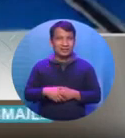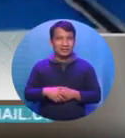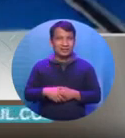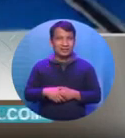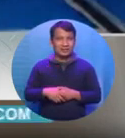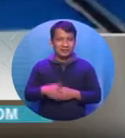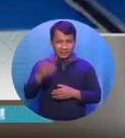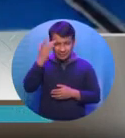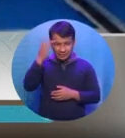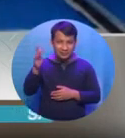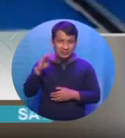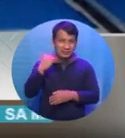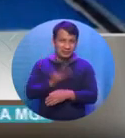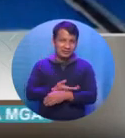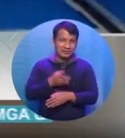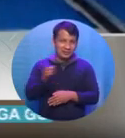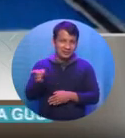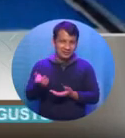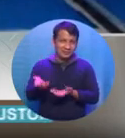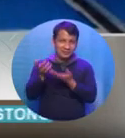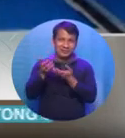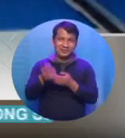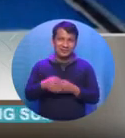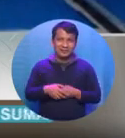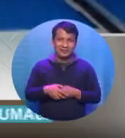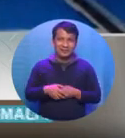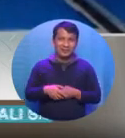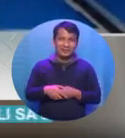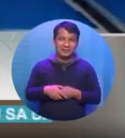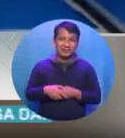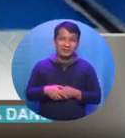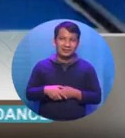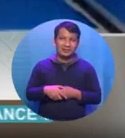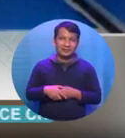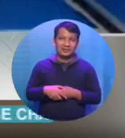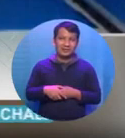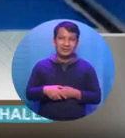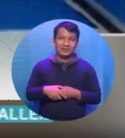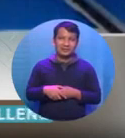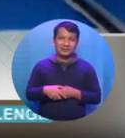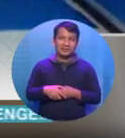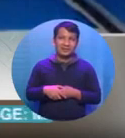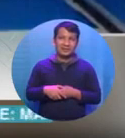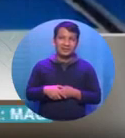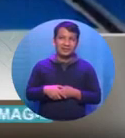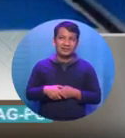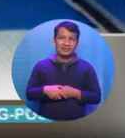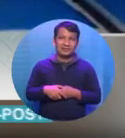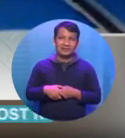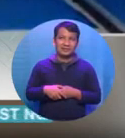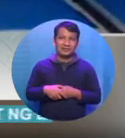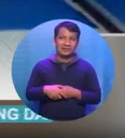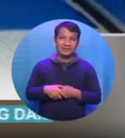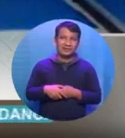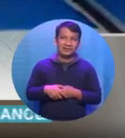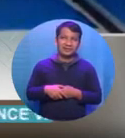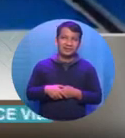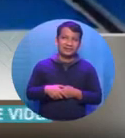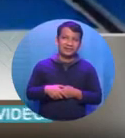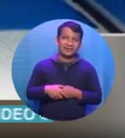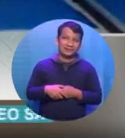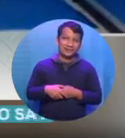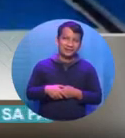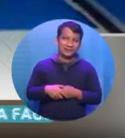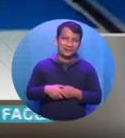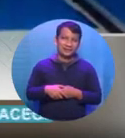Nay, ang galing po ng anak nyo. Po? Nakakabilib po yung anak nyo. Bilib na bilib po kami sa anak nyo. Ang galing nyo po sa ma,